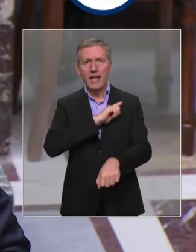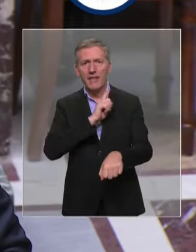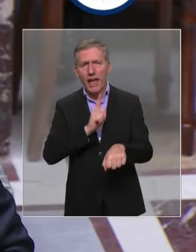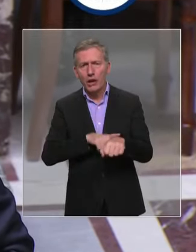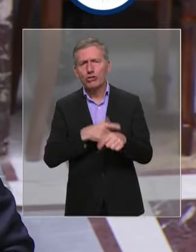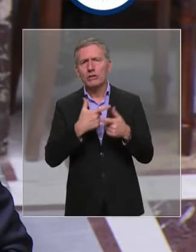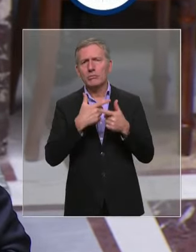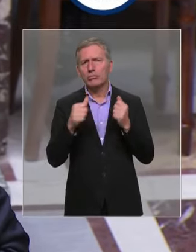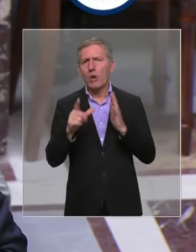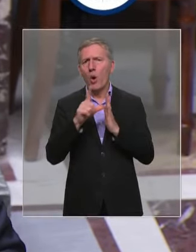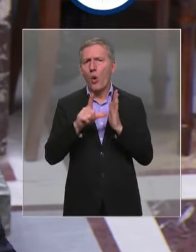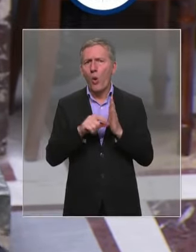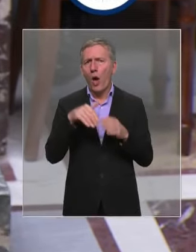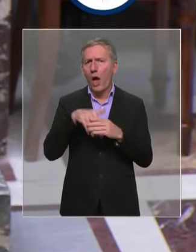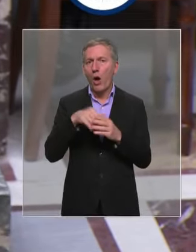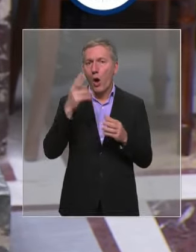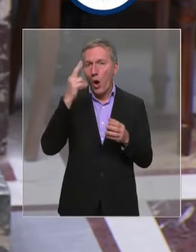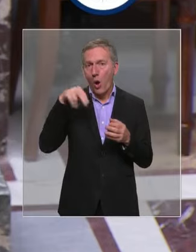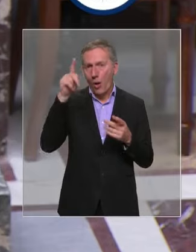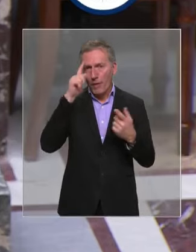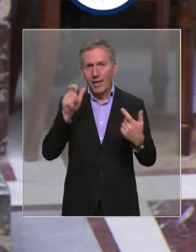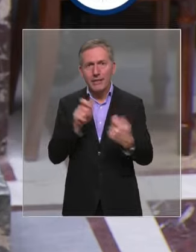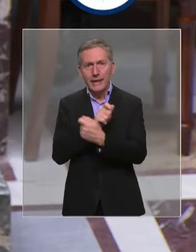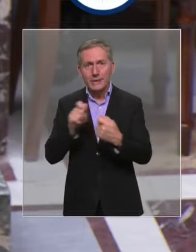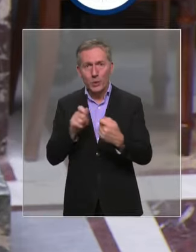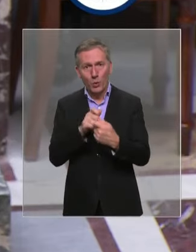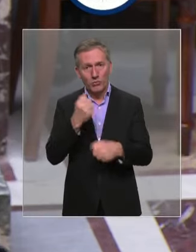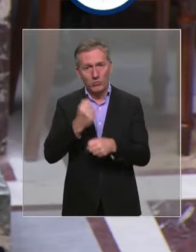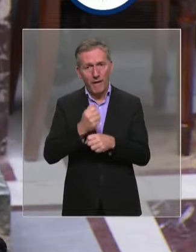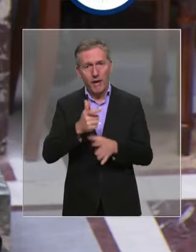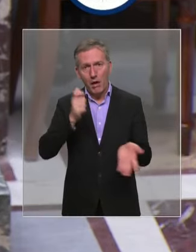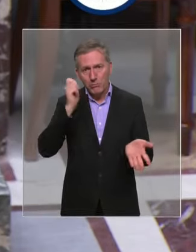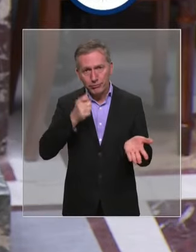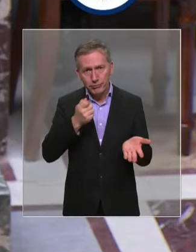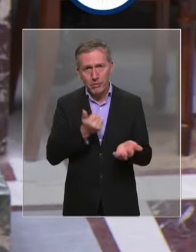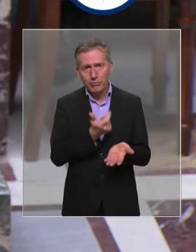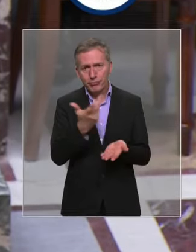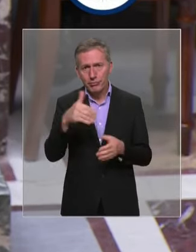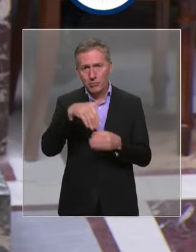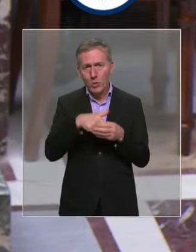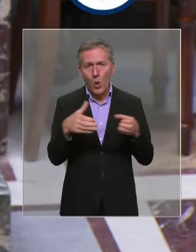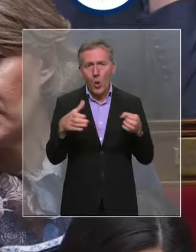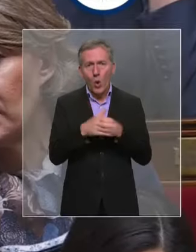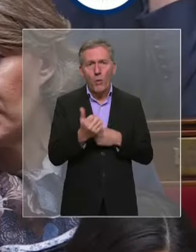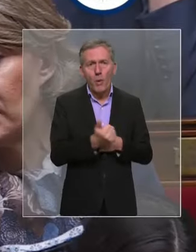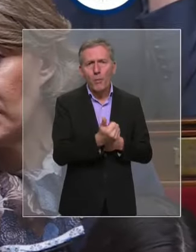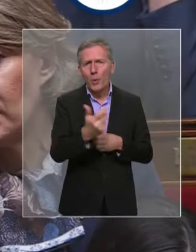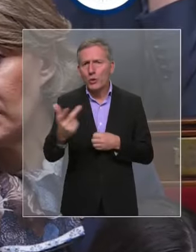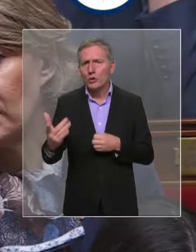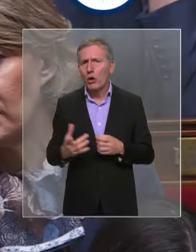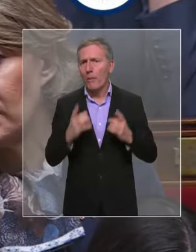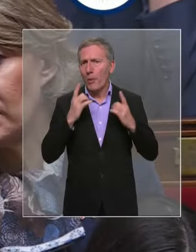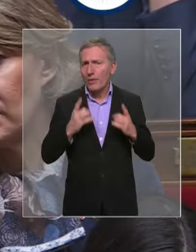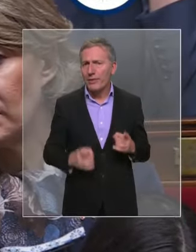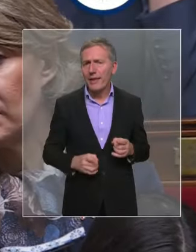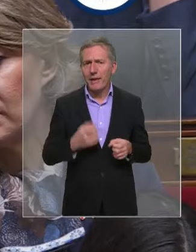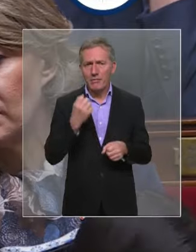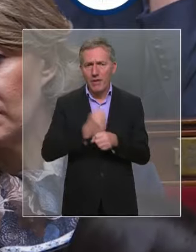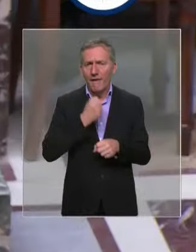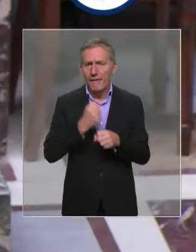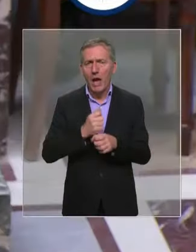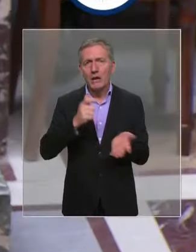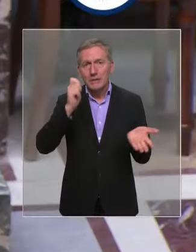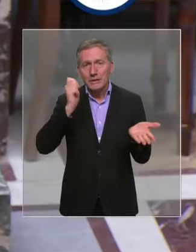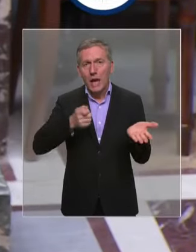veux saluer au sein de ces groupes le travail de Sabine Tillet, de Frédéric Petit, de Vincent Thiébaut, Constance Le Grip et bien